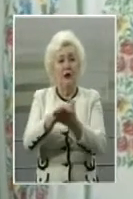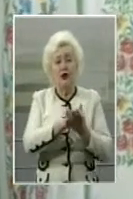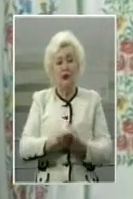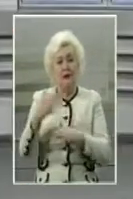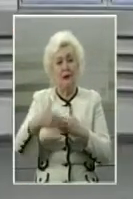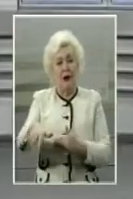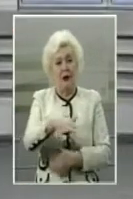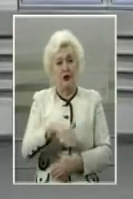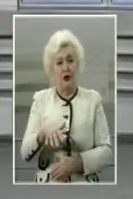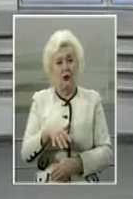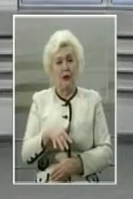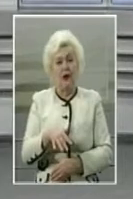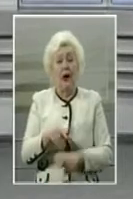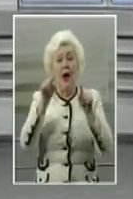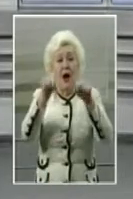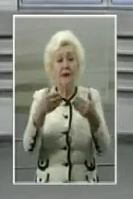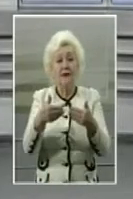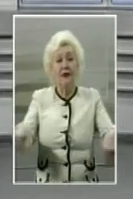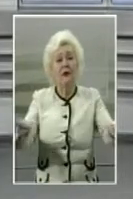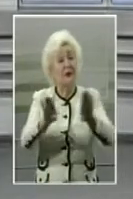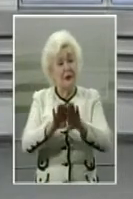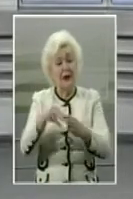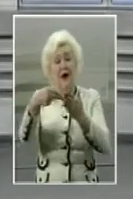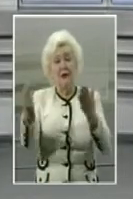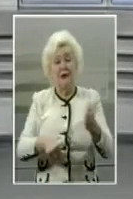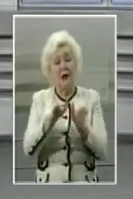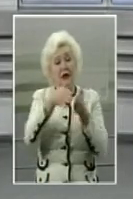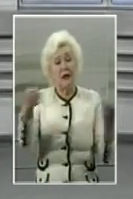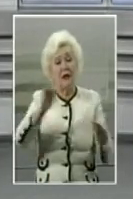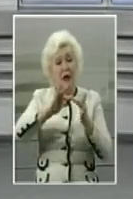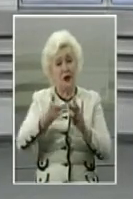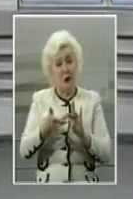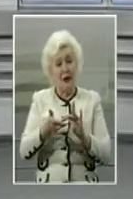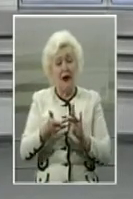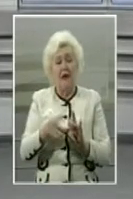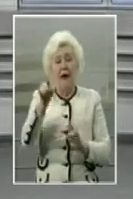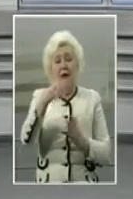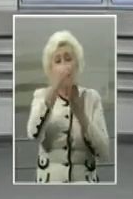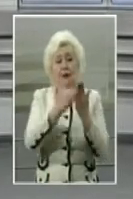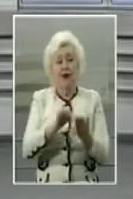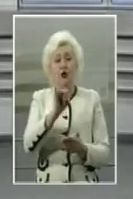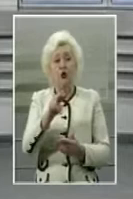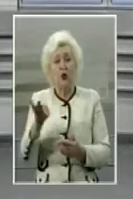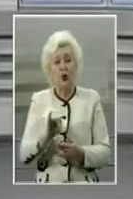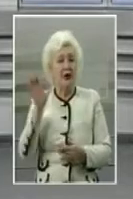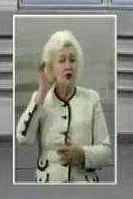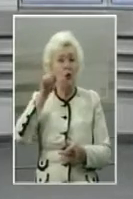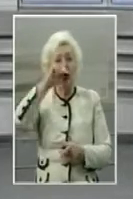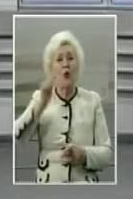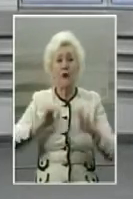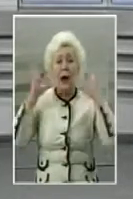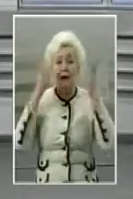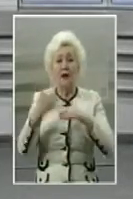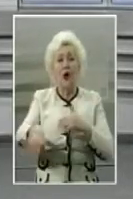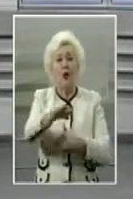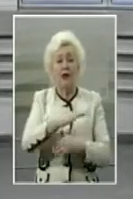Херсон. А на цьому наше завершено. Підписуйтесь на наші сторінки у соцмережах та канали у YouTube. Слухайте Українське радіо